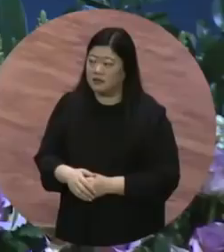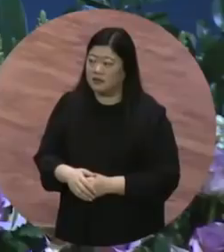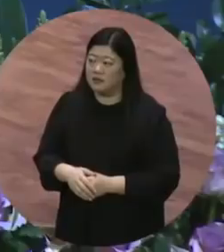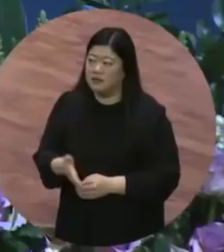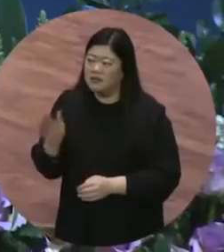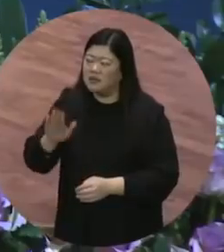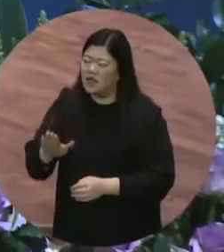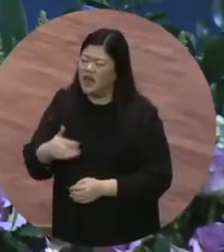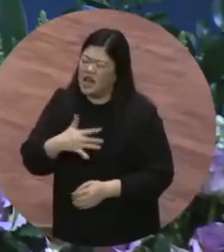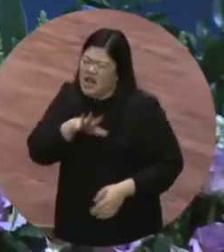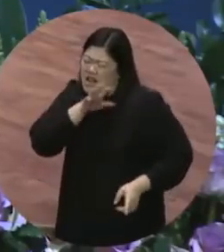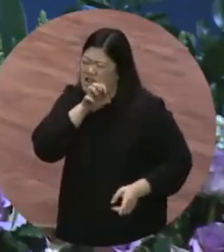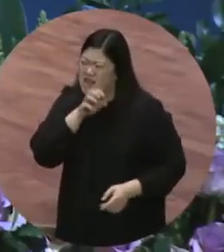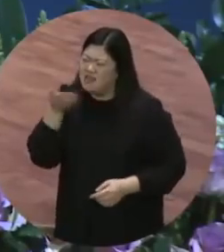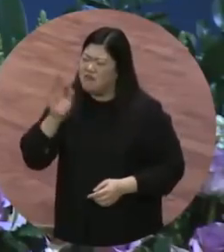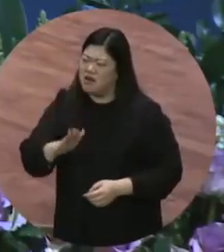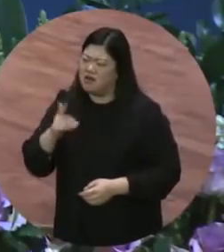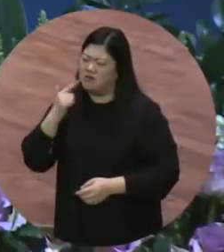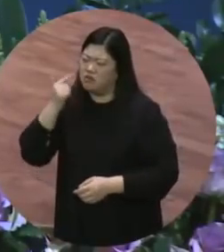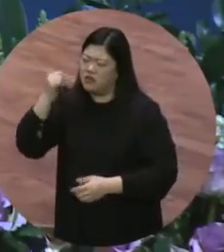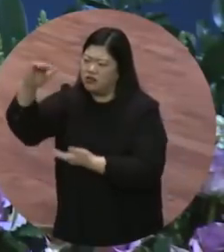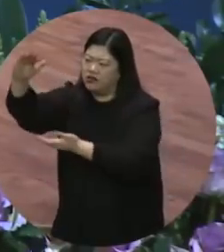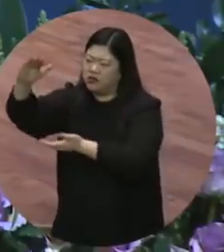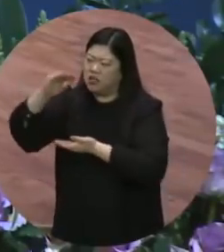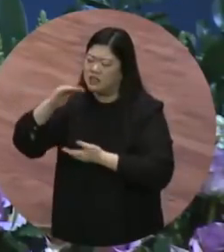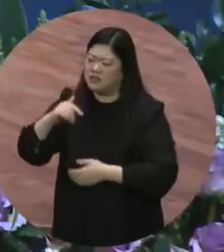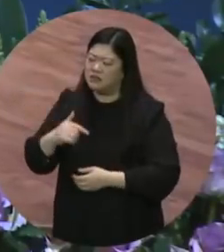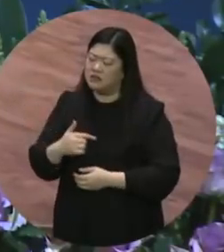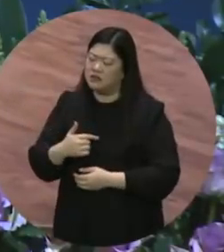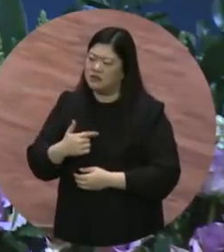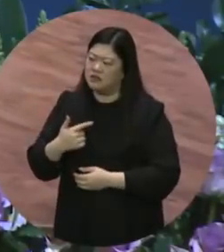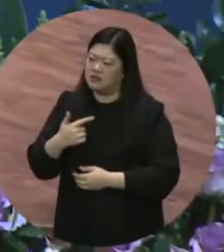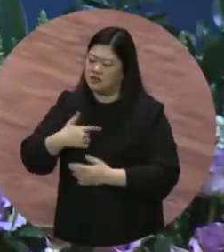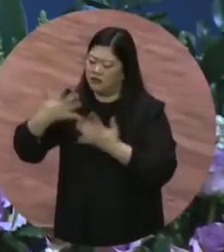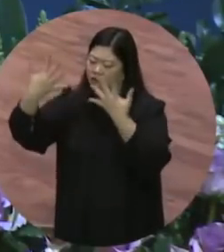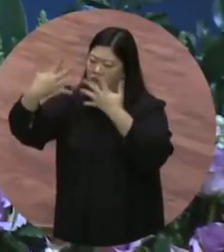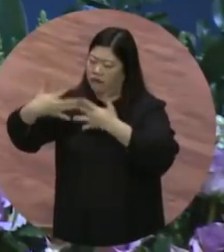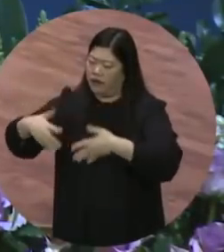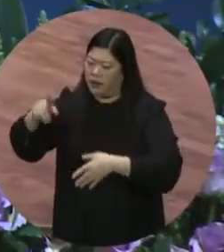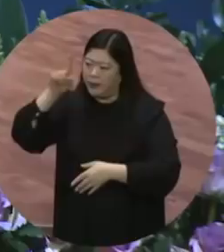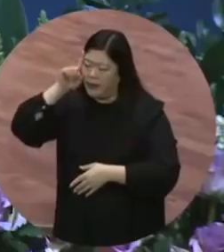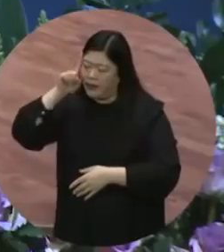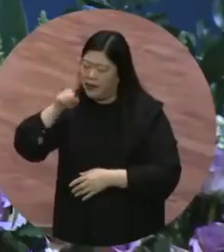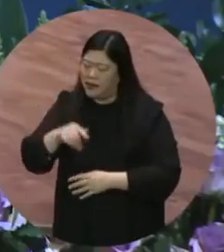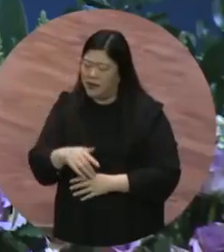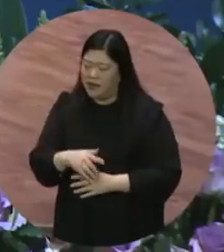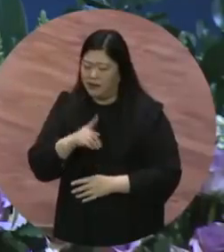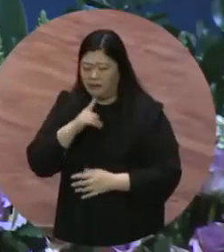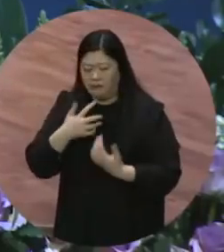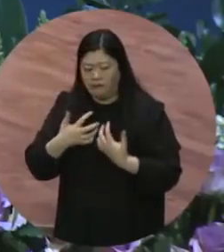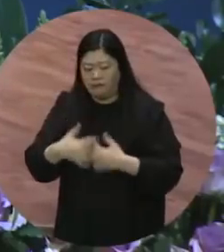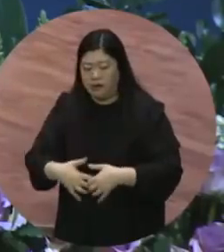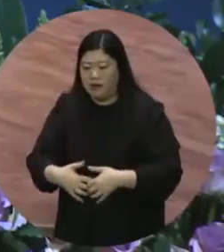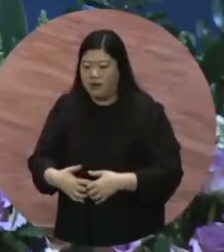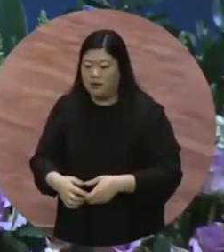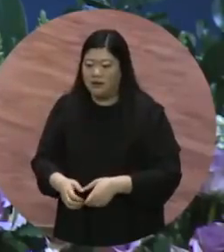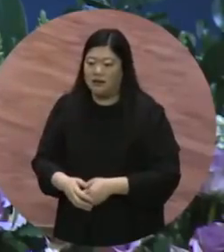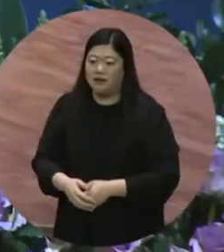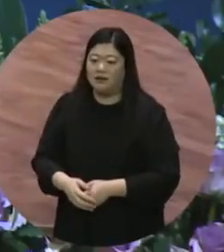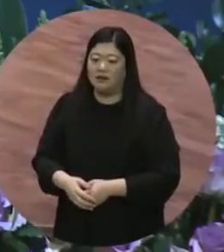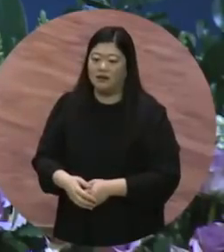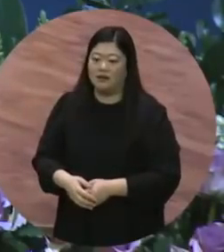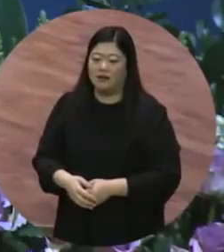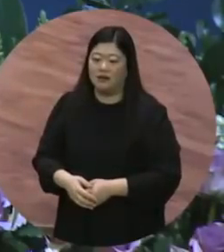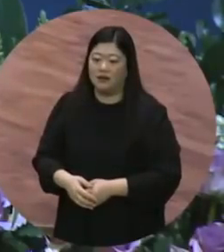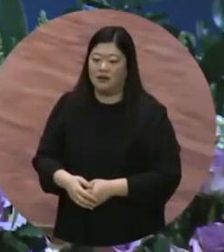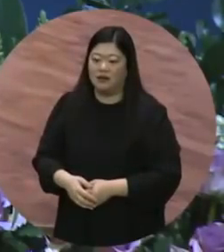얘기 했습니다. 제 얘기 했다는 건 뭐죠? 귀가 열린 거예요. 이분이 무너지지 않았으면 올